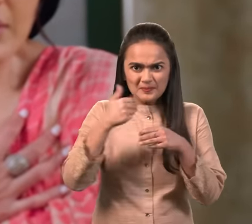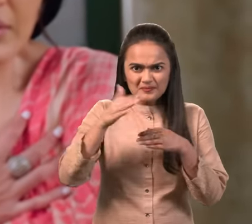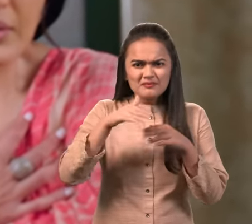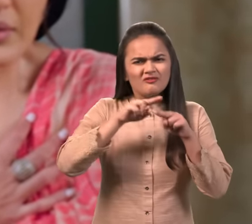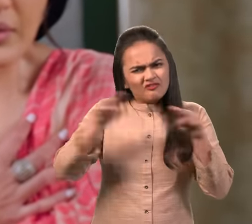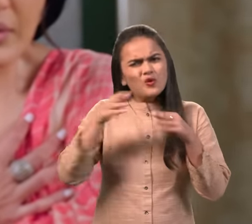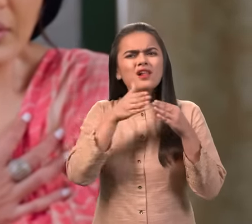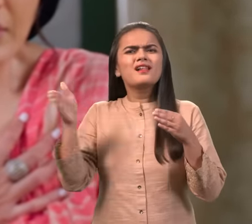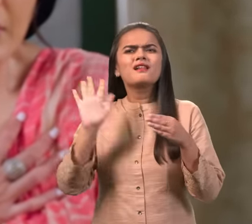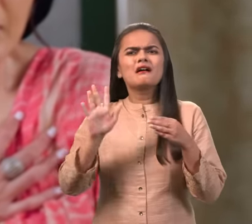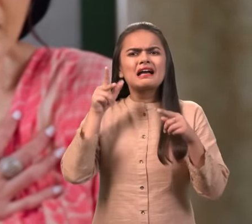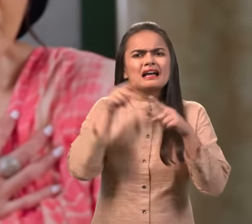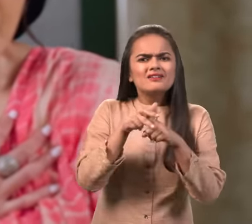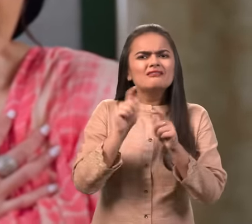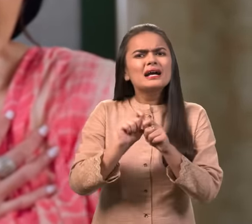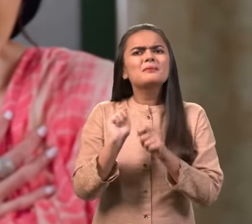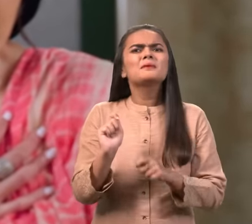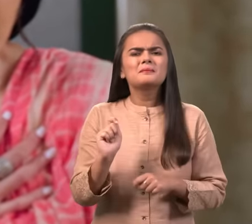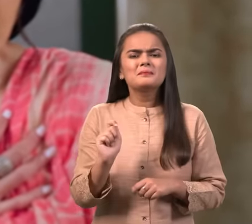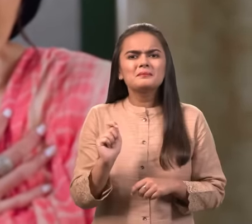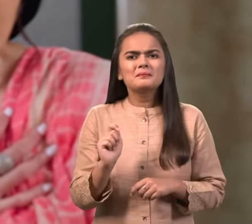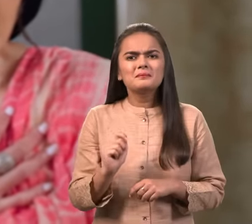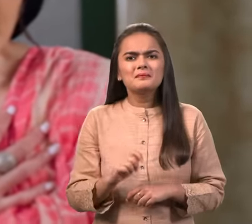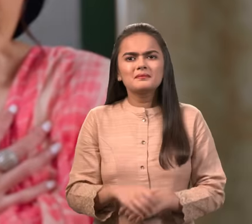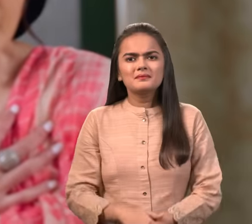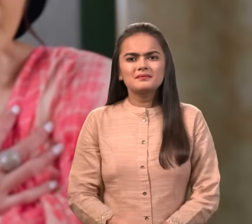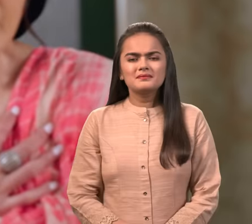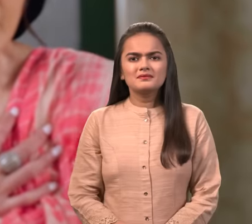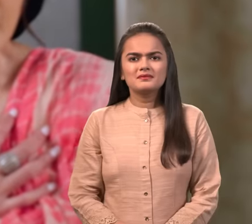काम करना ही था तो पूरा करती, अधूरा क्यों किया।